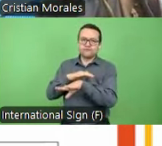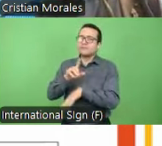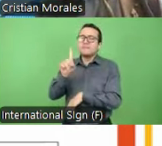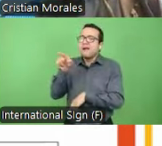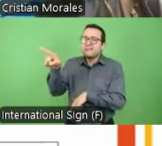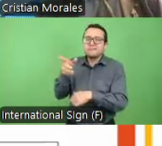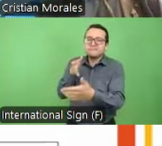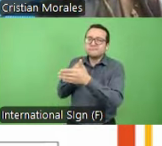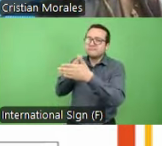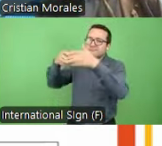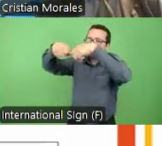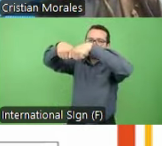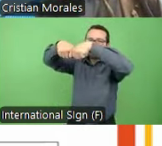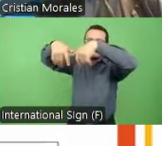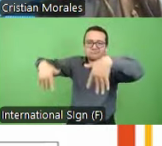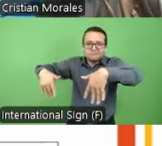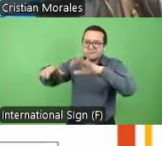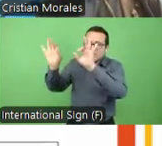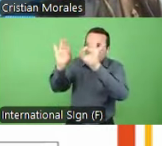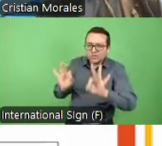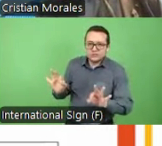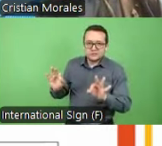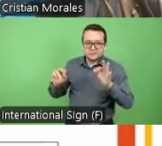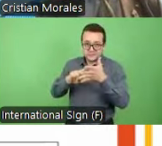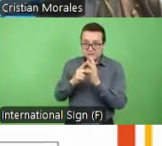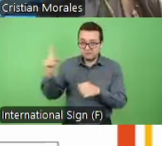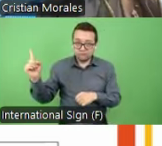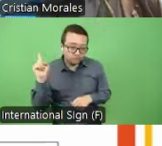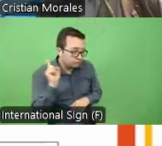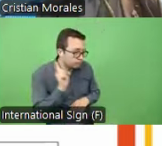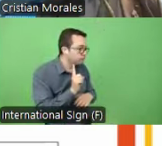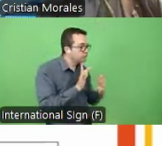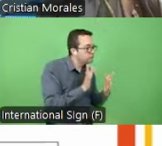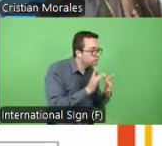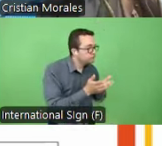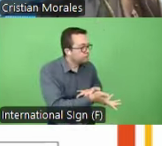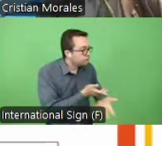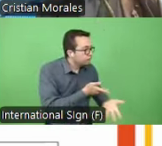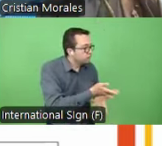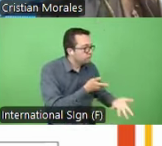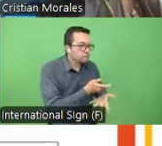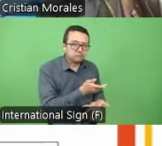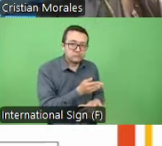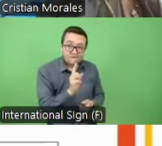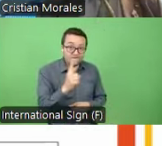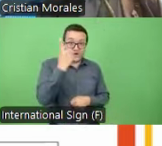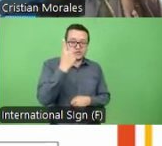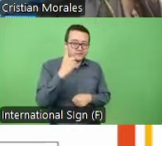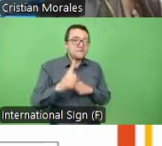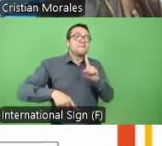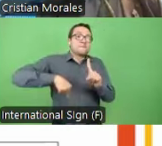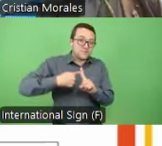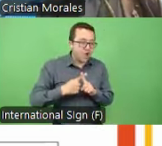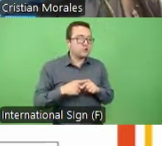je ya no parle des nos barrières referimos solamente al organisationnelles, primer nous ne parlons contacto, pas sino seulement a du premier garantizar una contact, continuidad de la mais au atención. fait de Como ustedes ven, garantir la es la más continuité